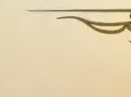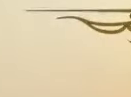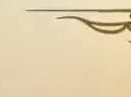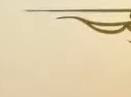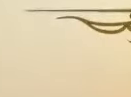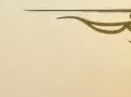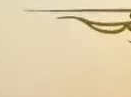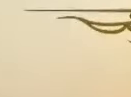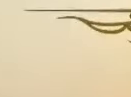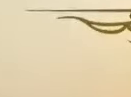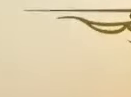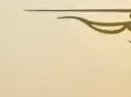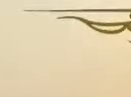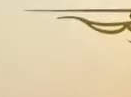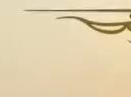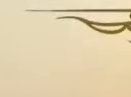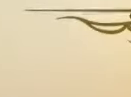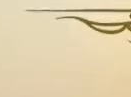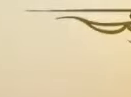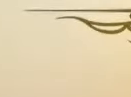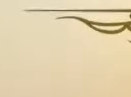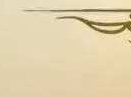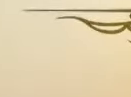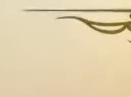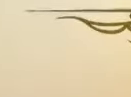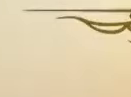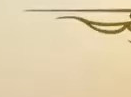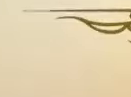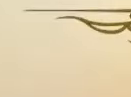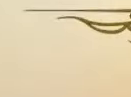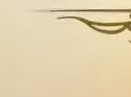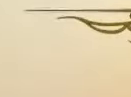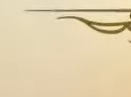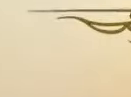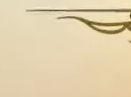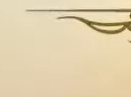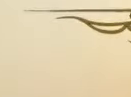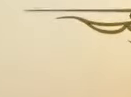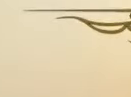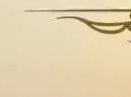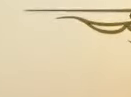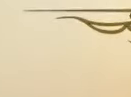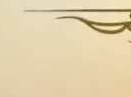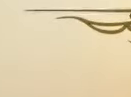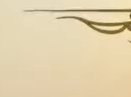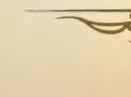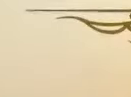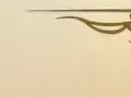لسورة المائدة اسم آخر، فما هو ولماذا سميت بذلك؟